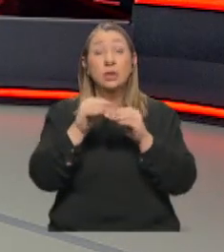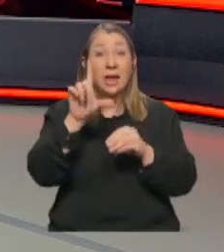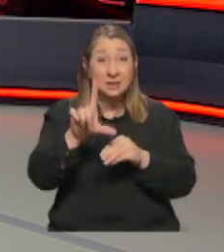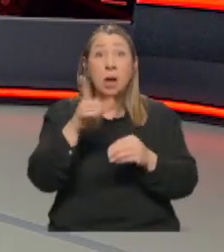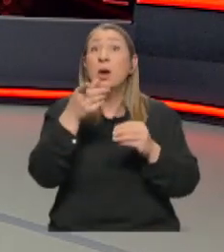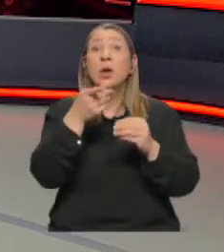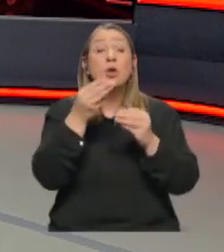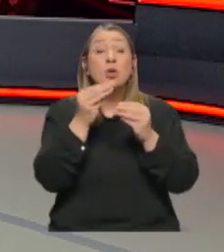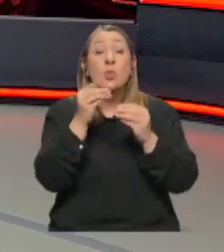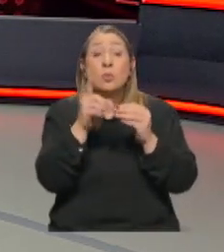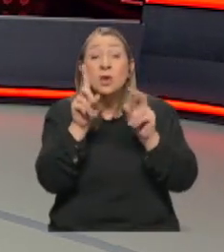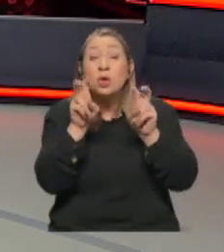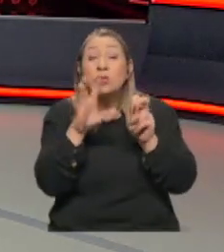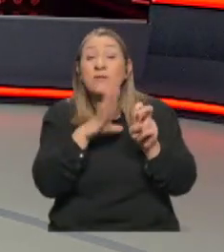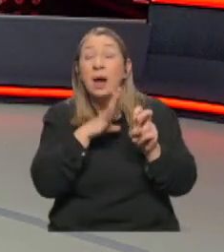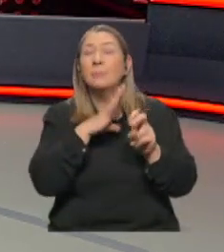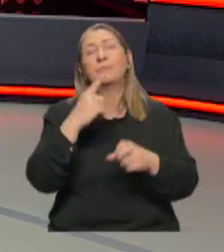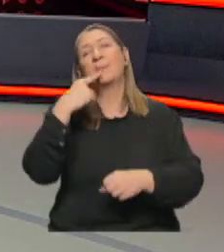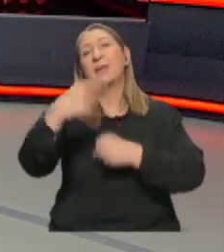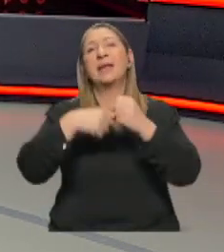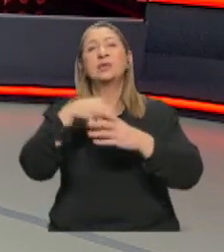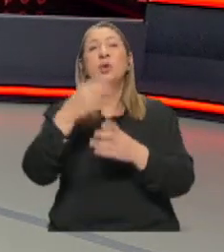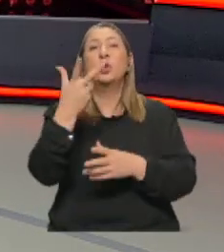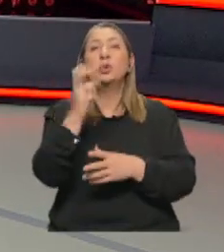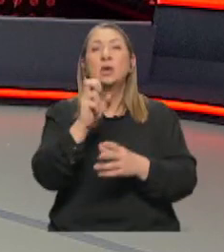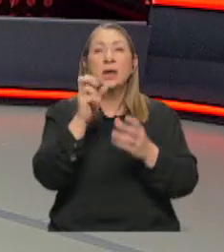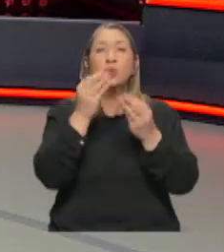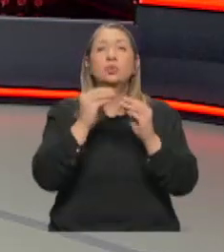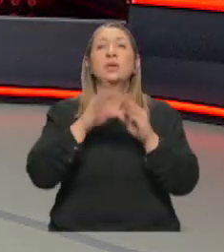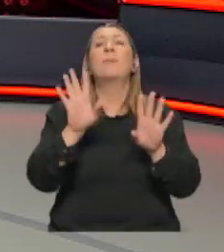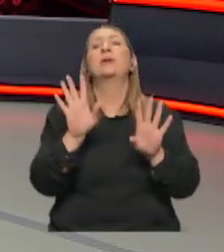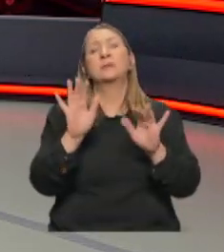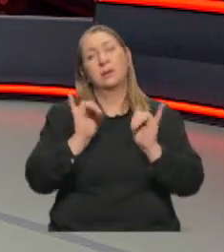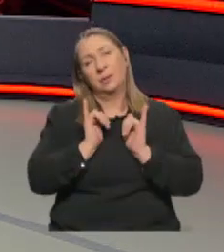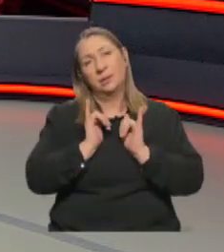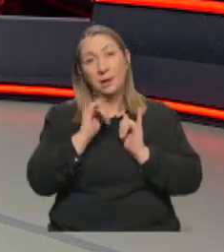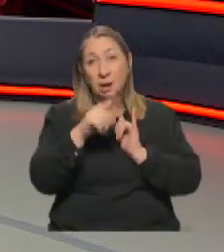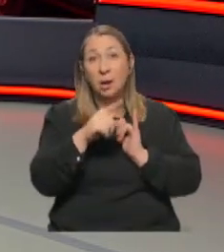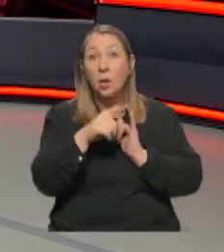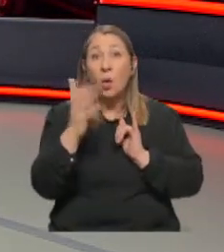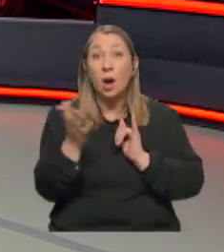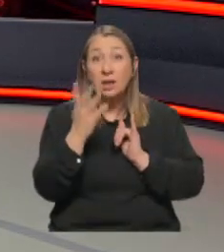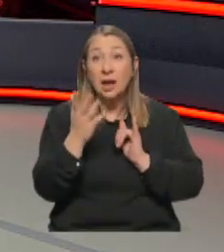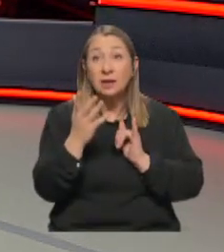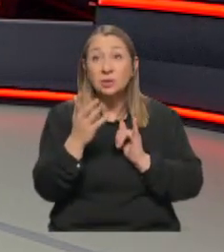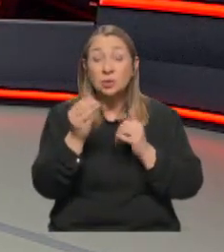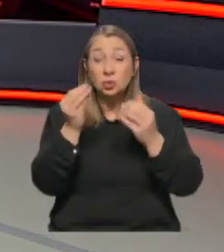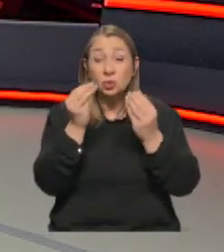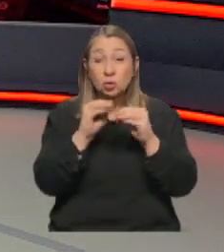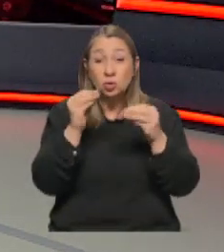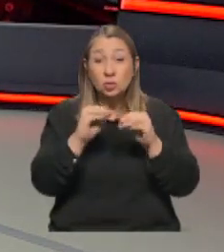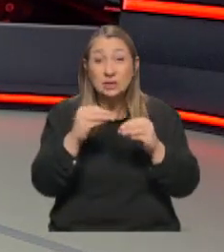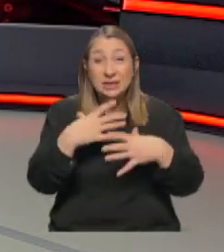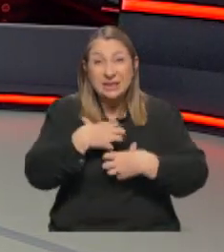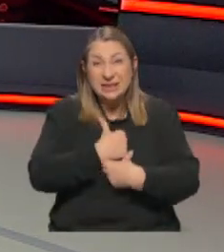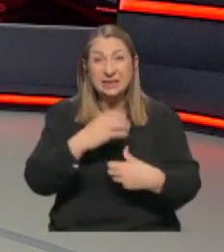Fakat şöyle bir mesele var. Normalde yıl içinde 3 ay falan yumurtlamaz bu tavuklar. Ya o kadar bir yumurtlama